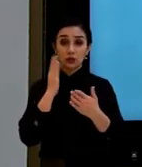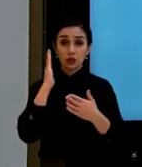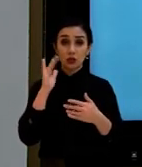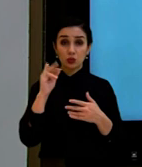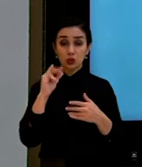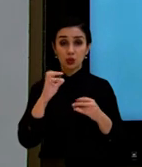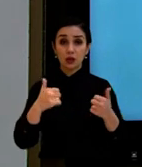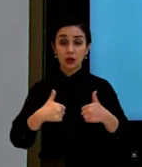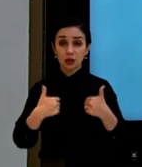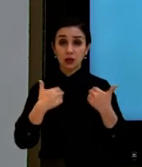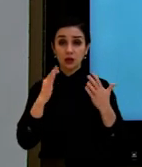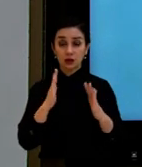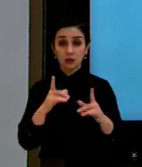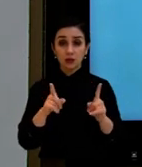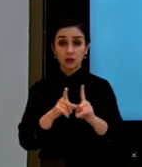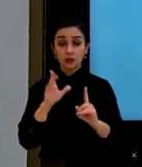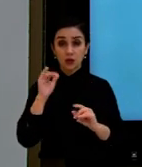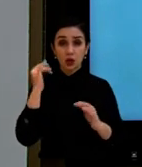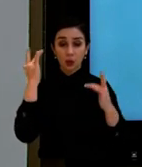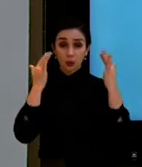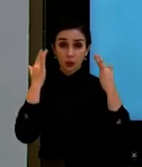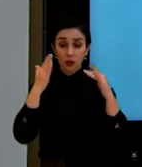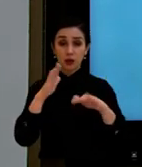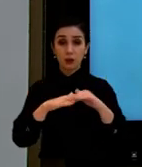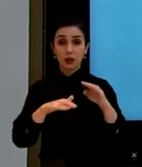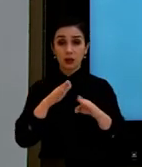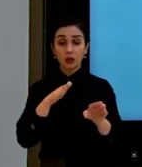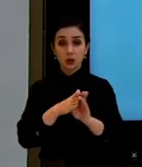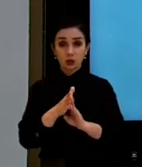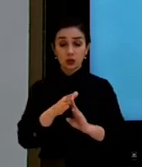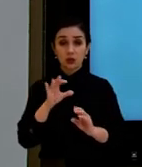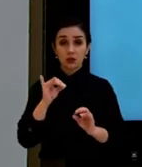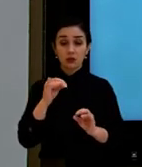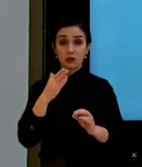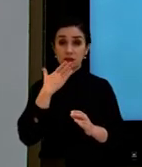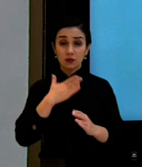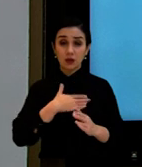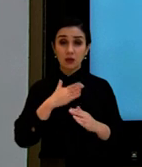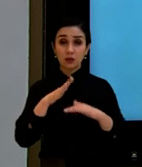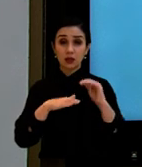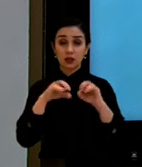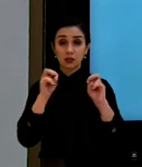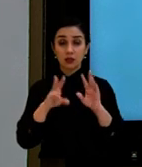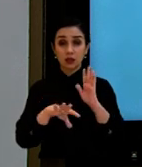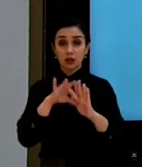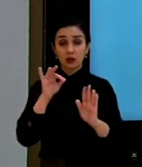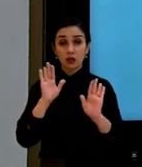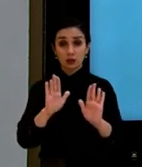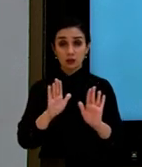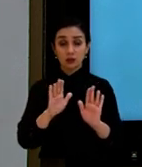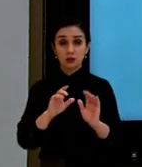uchun harakat qiladi va orzu umidlarini amalga oshirish uchun sevimli kasbini tanlaydi. Ammo